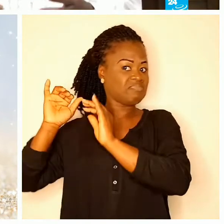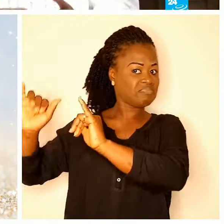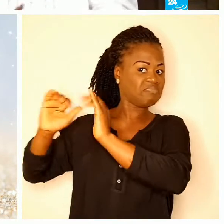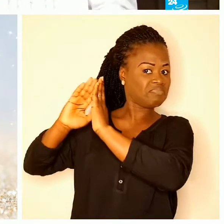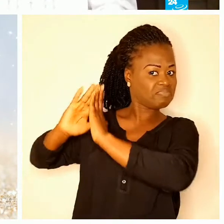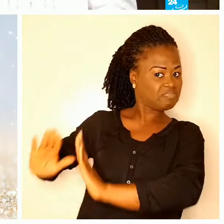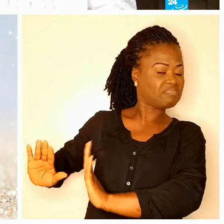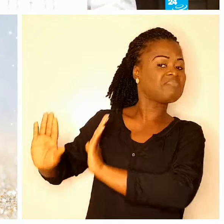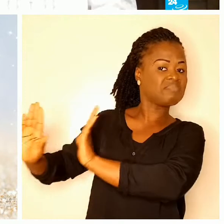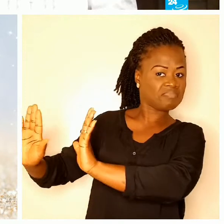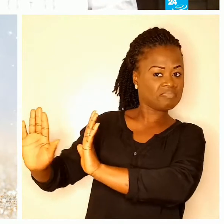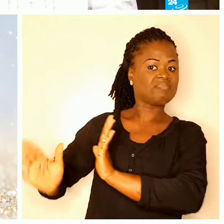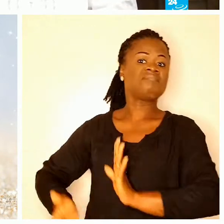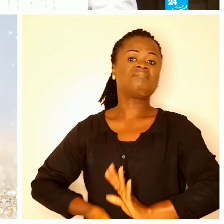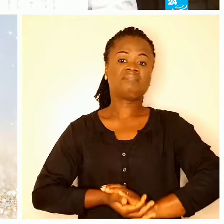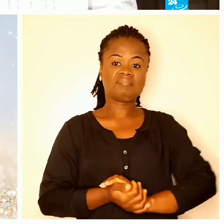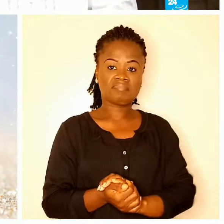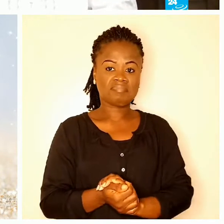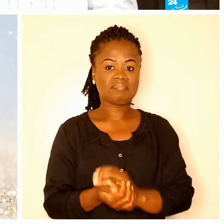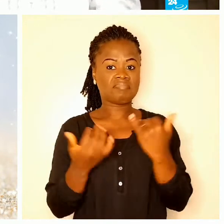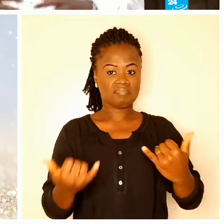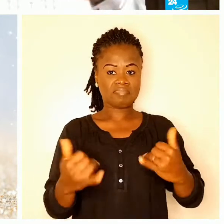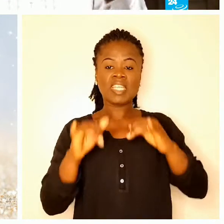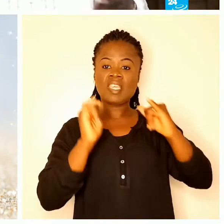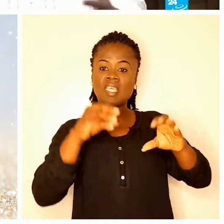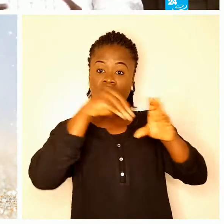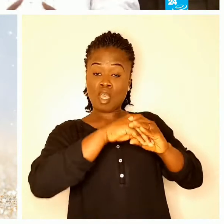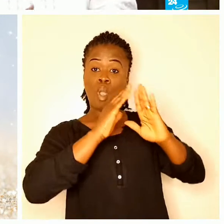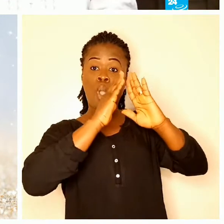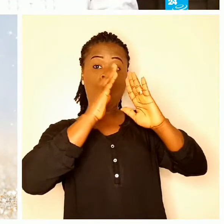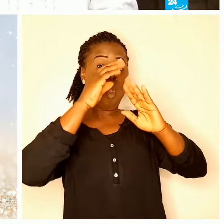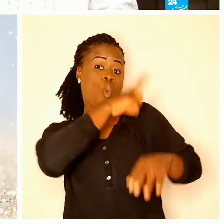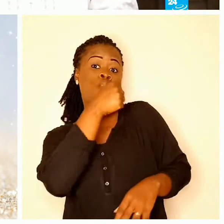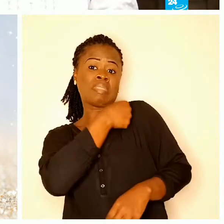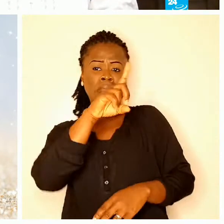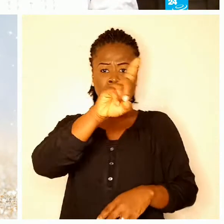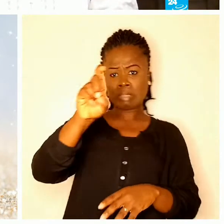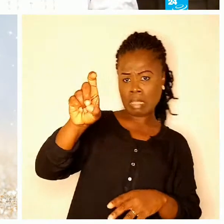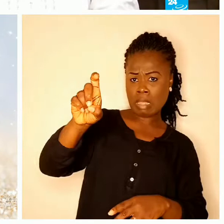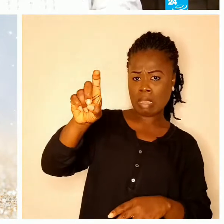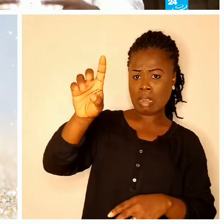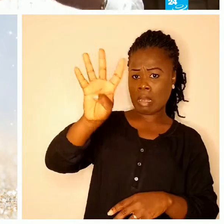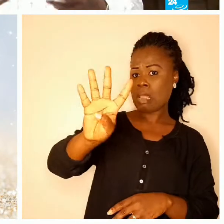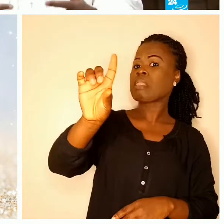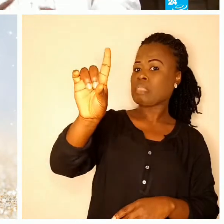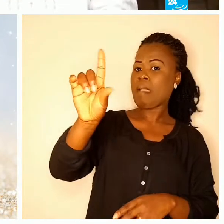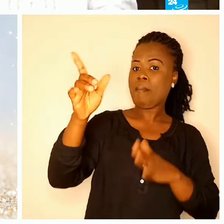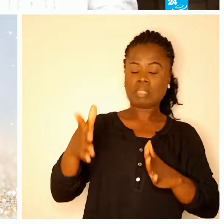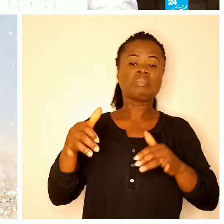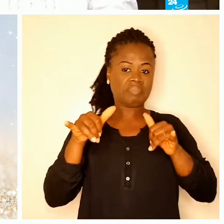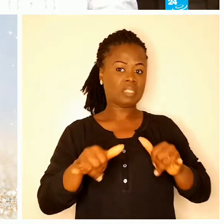141 précisément, si on enlève les décès de tout à l'heure, qui sont dans les établissements hospitaliers. Oui, c'est un chiffre